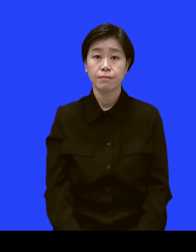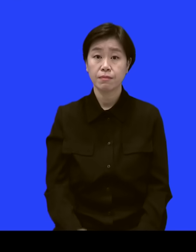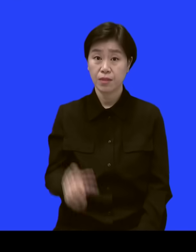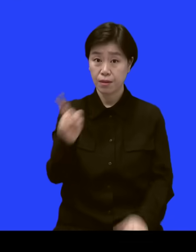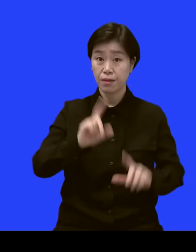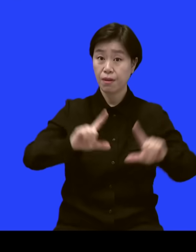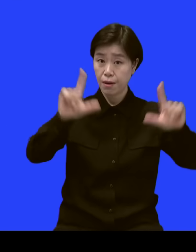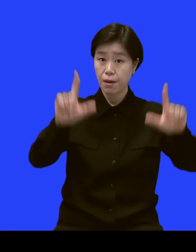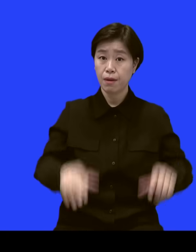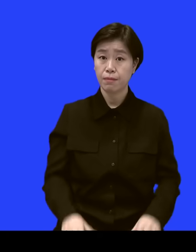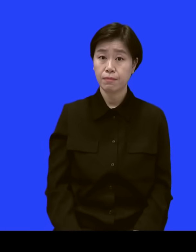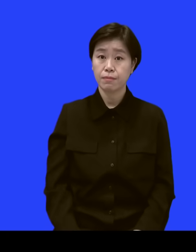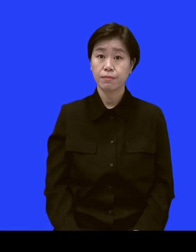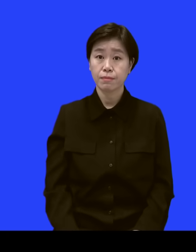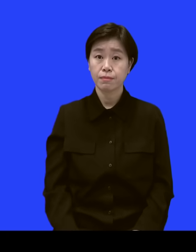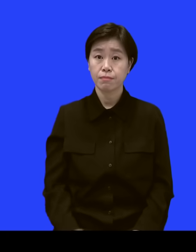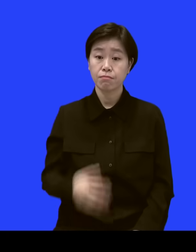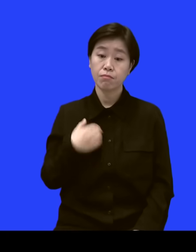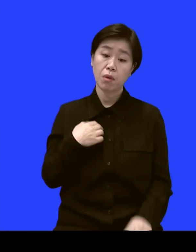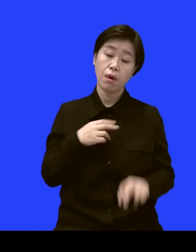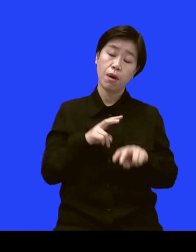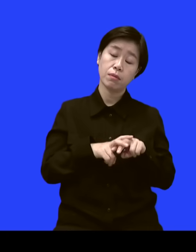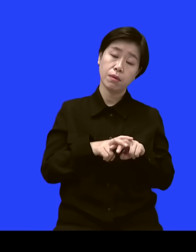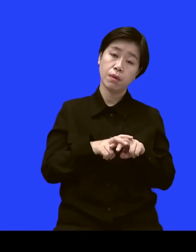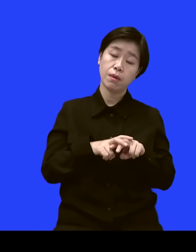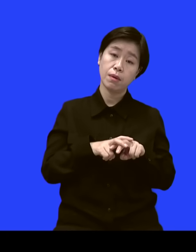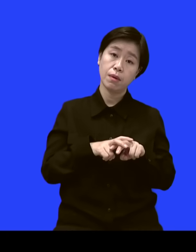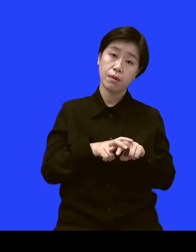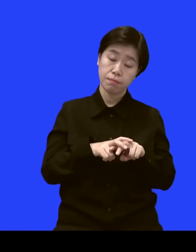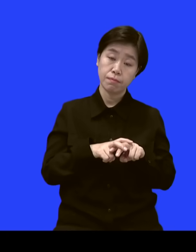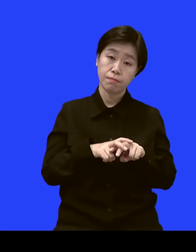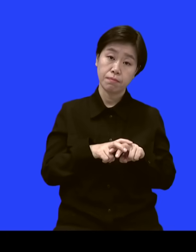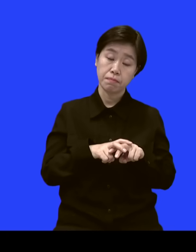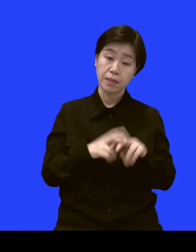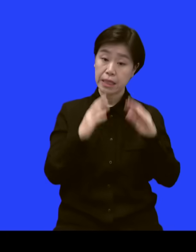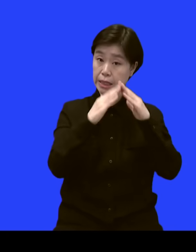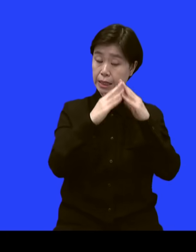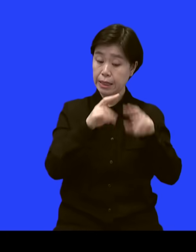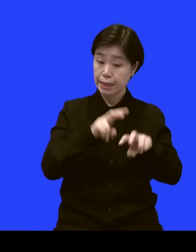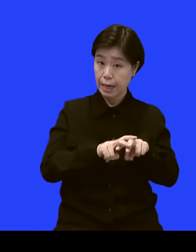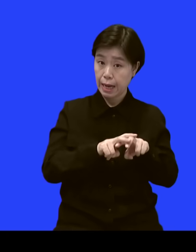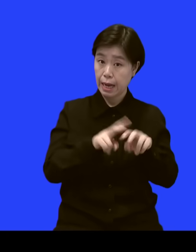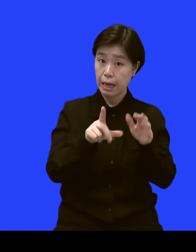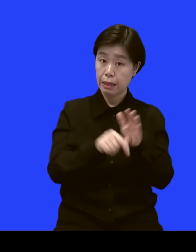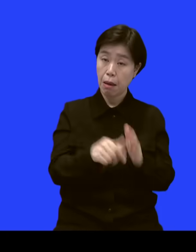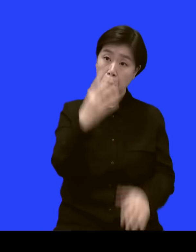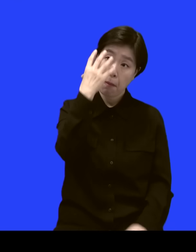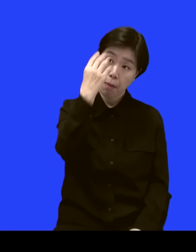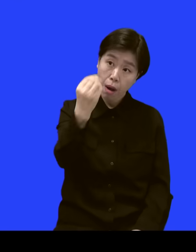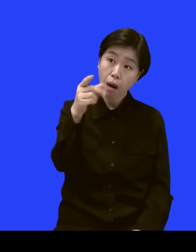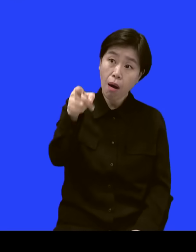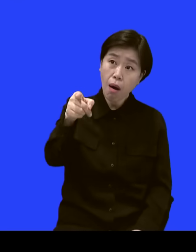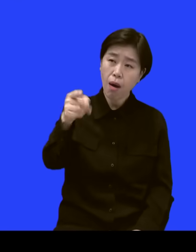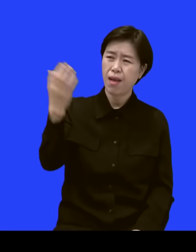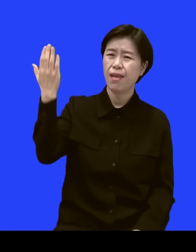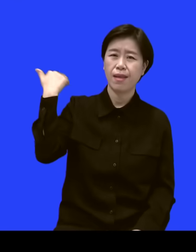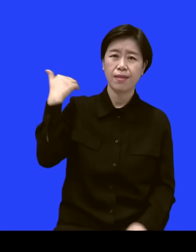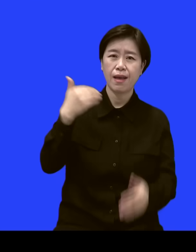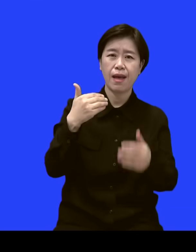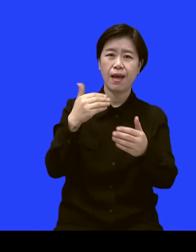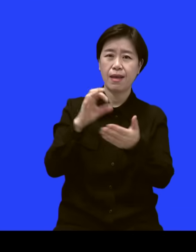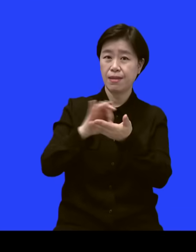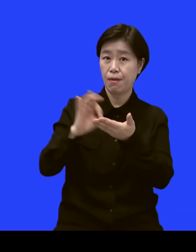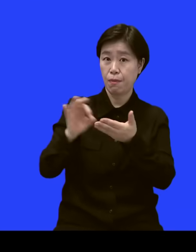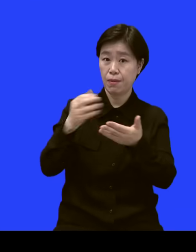하루는 앉아 있으면서 거실에 이렇게 앉아 있는데 집에 걸린 그림이 너무 마음에 안 드는 거예요. 예전 집에 걸렸던